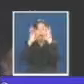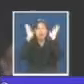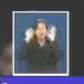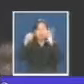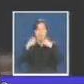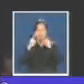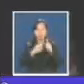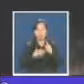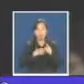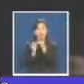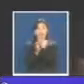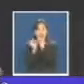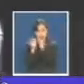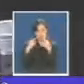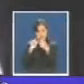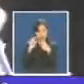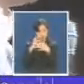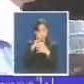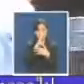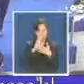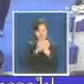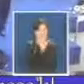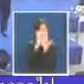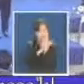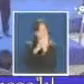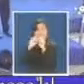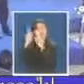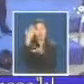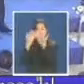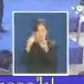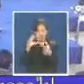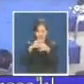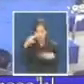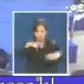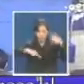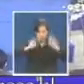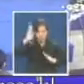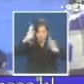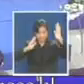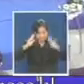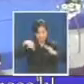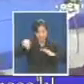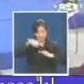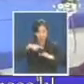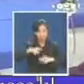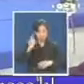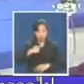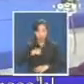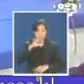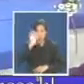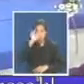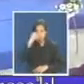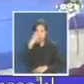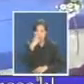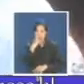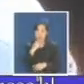เวลาที่มีการเลือกตั้งในประเทศที่เป็นประชาธิปไตยเนี่ยส่วนใหญ่ก็คือก็จะต้องเลือกว่าจะเอาความ